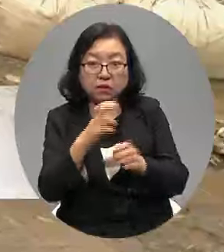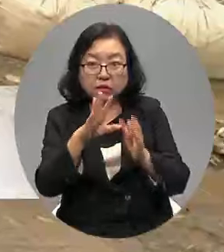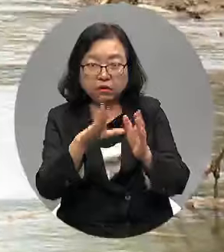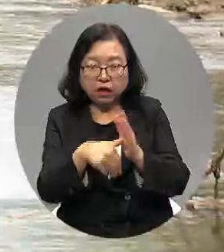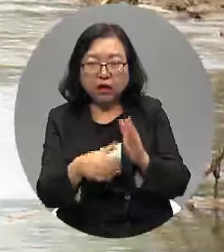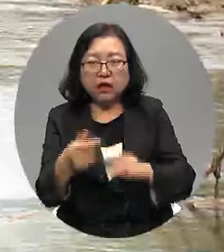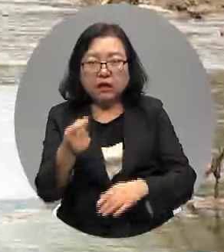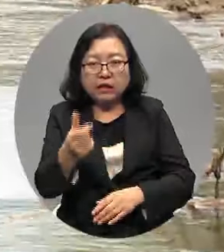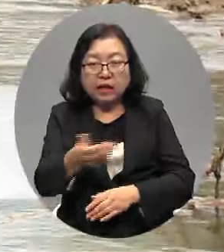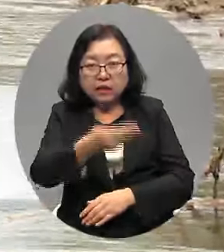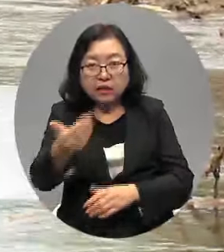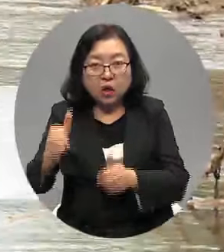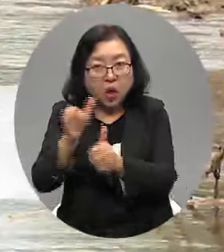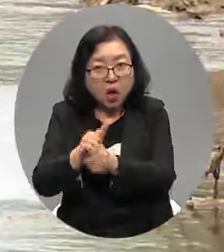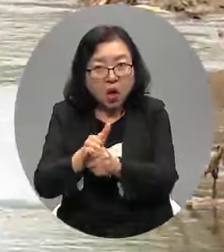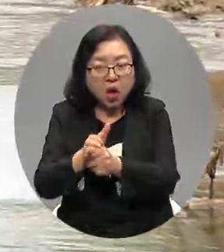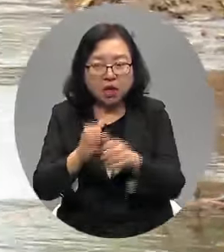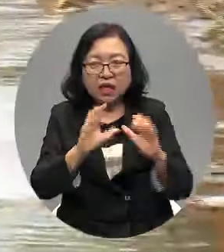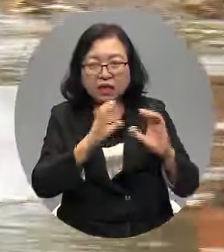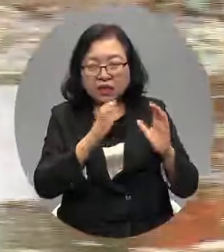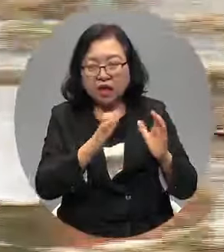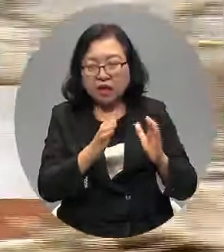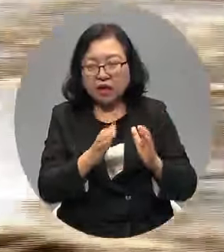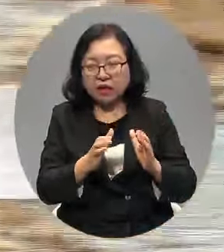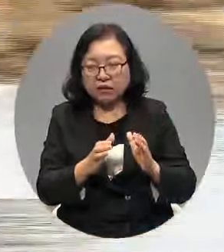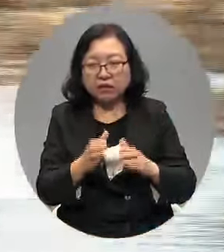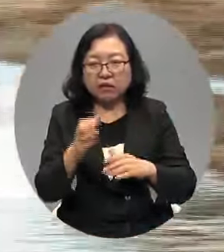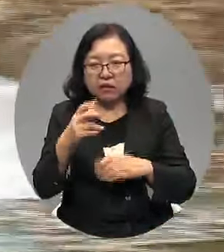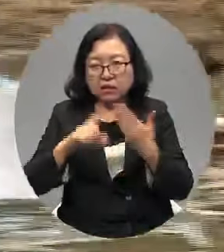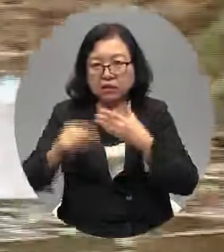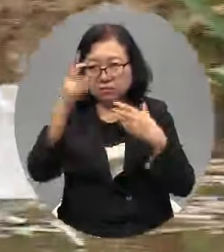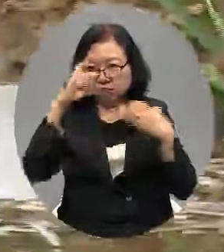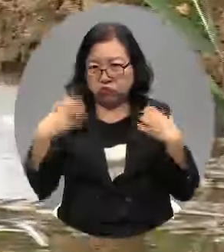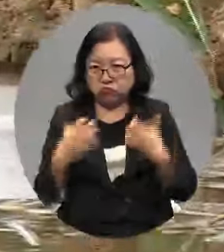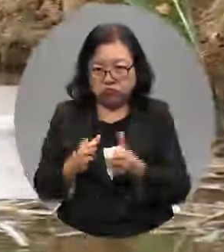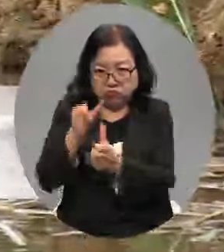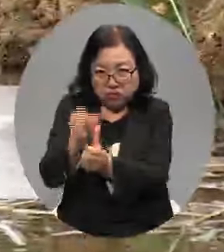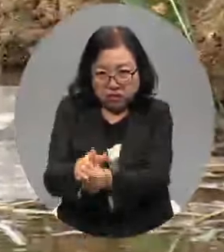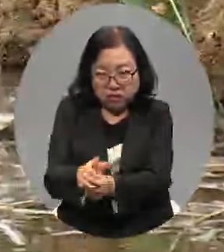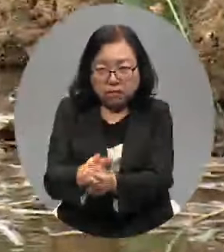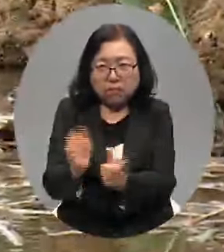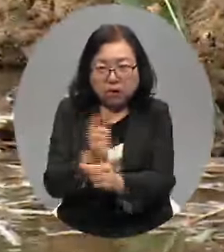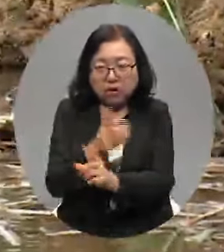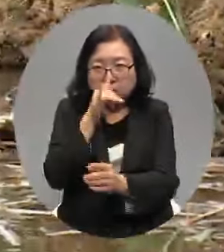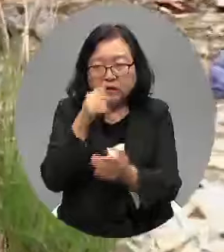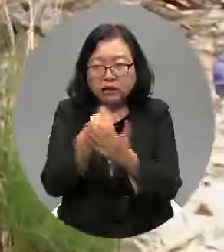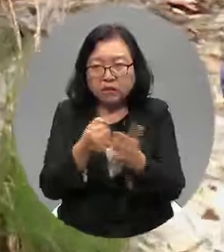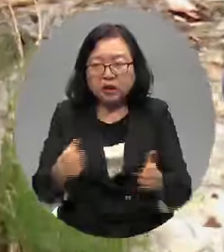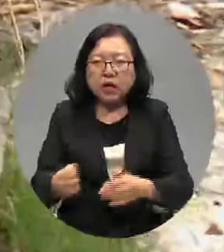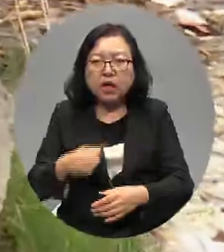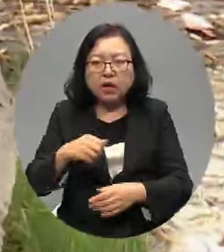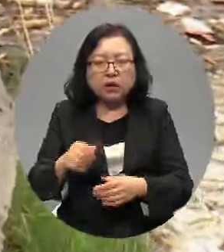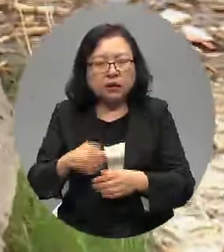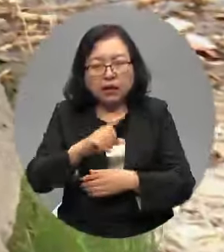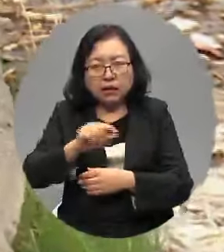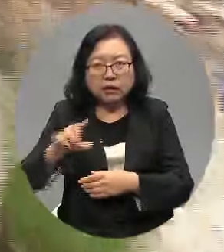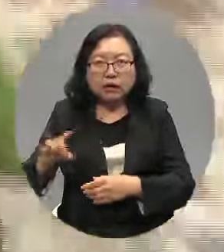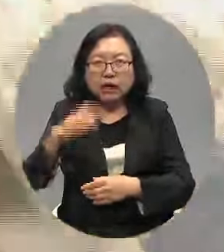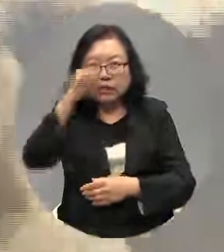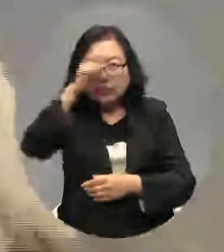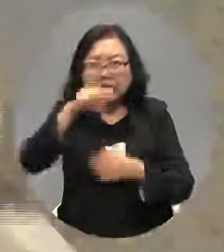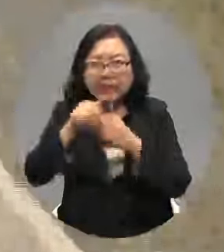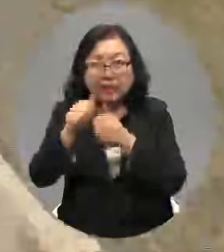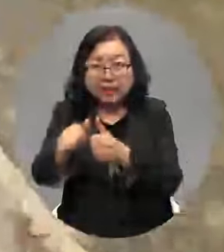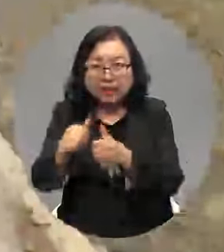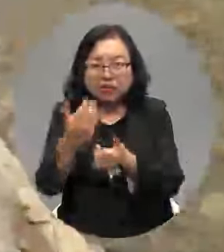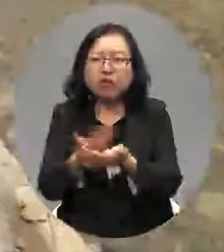정비가 국가에서 자치단체 사업으로 이양된 이후 지자체 재정에 따라 정비율과 침수 피해 규모가